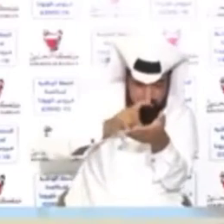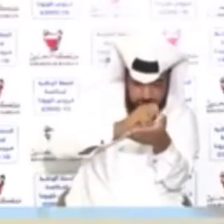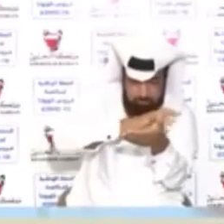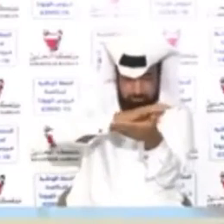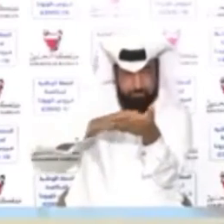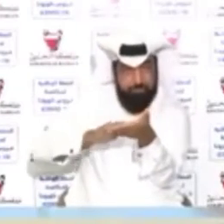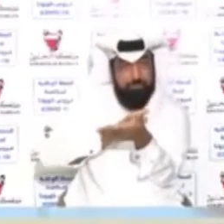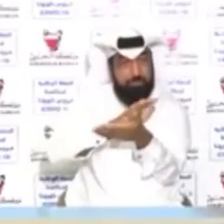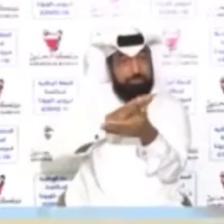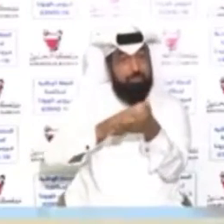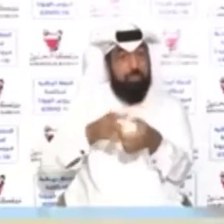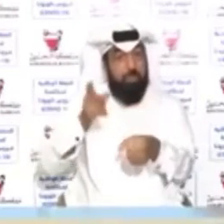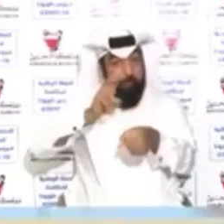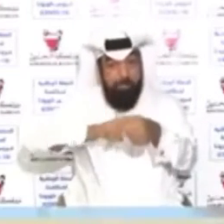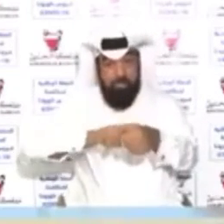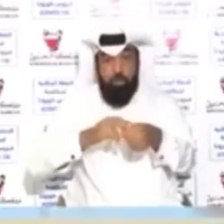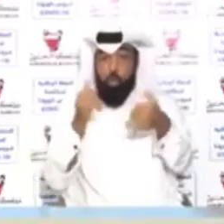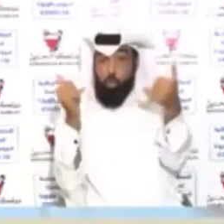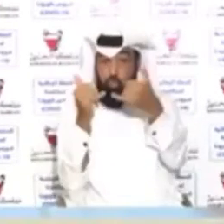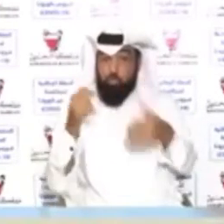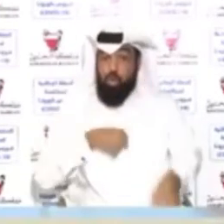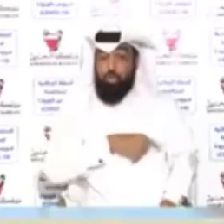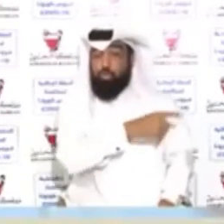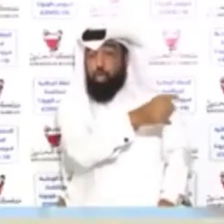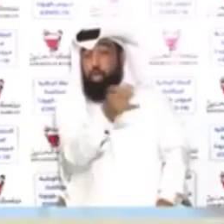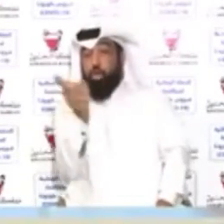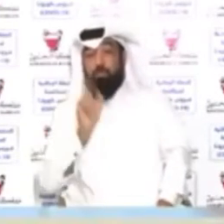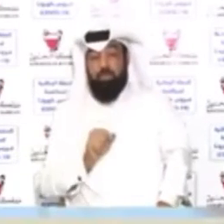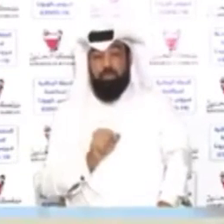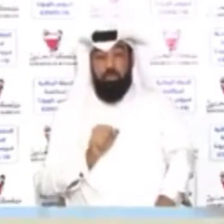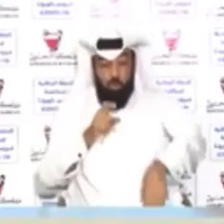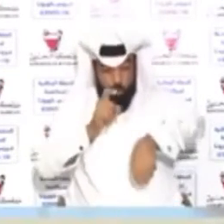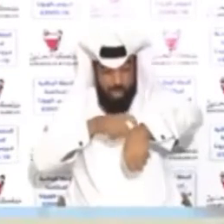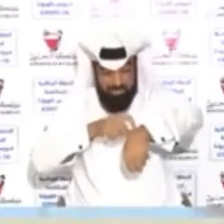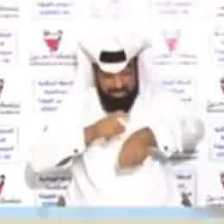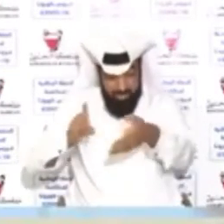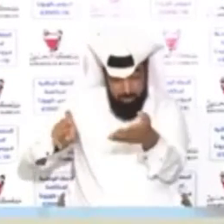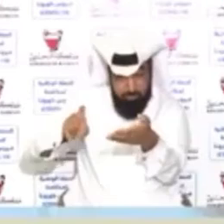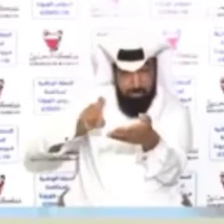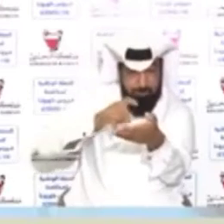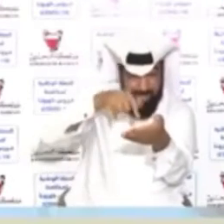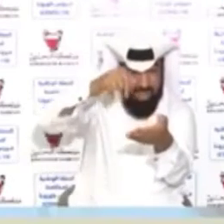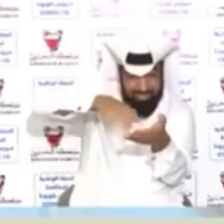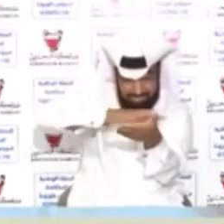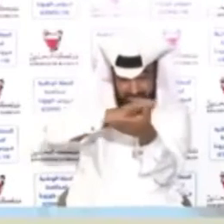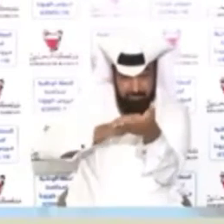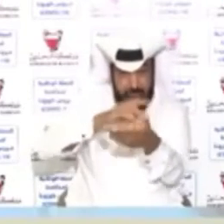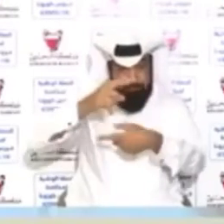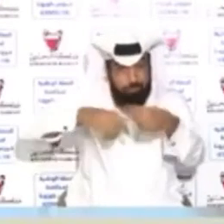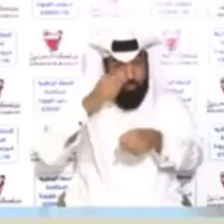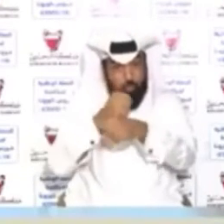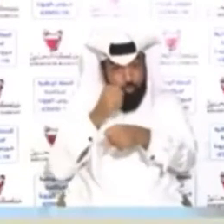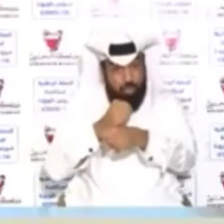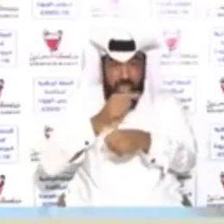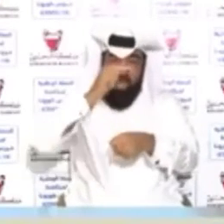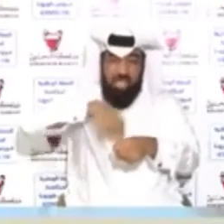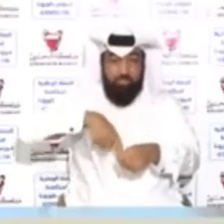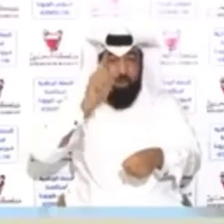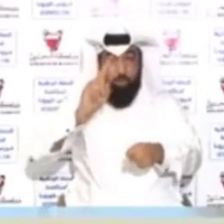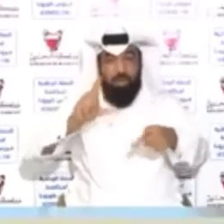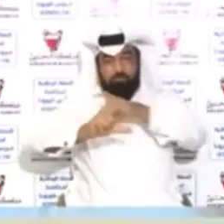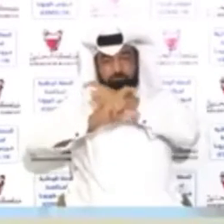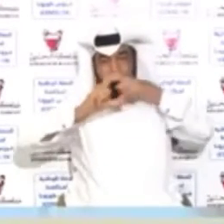ضرورة لبس الكمام والقفاز أثناء عملية التنظيف والتعقيم، مع ضرورة، وأكد هنا، مع ضرورة غسل